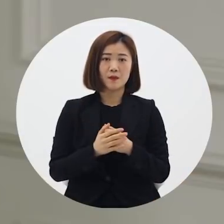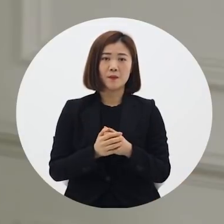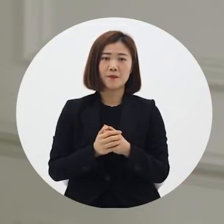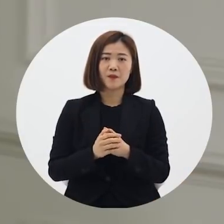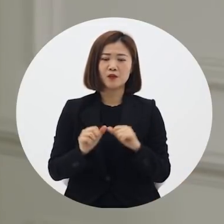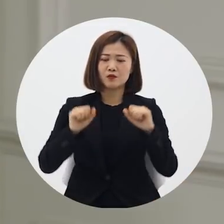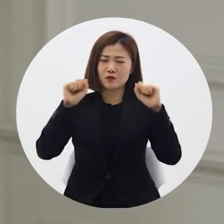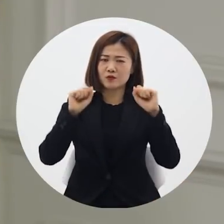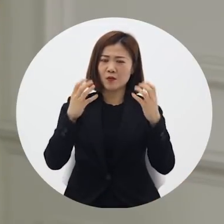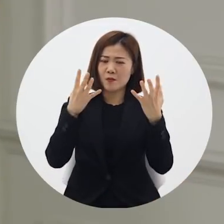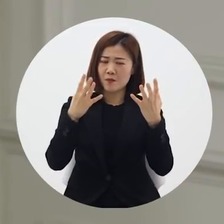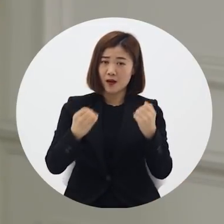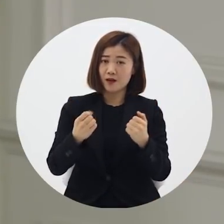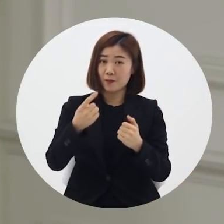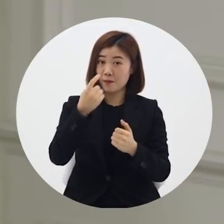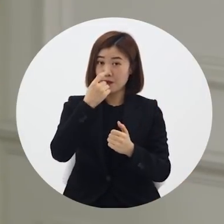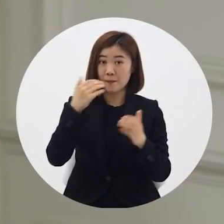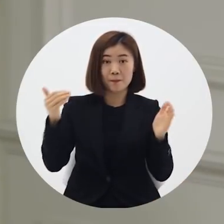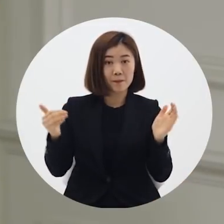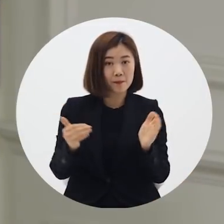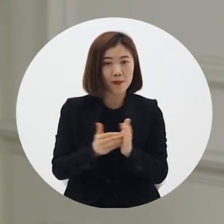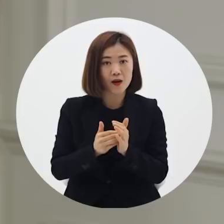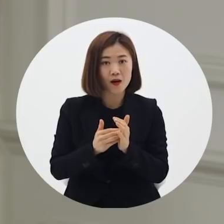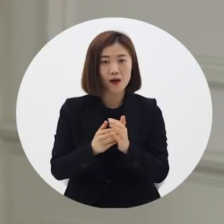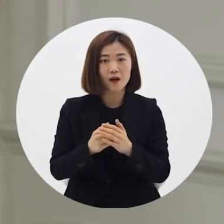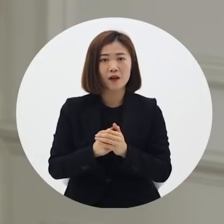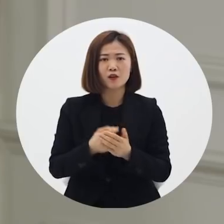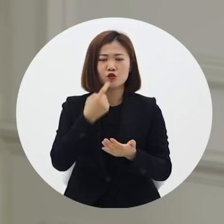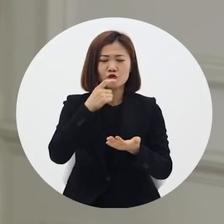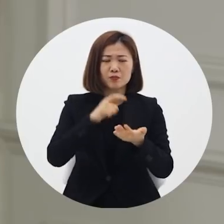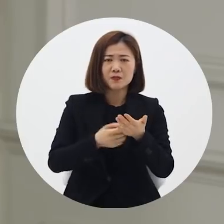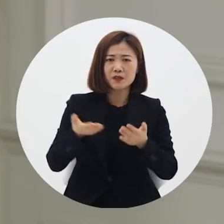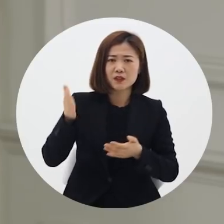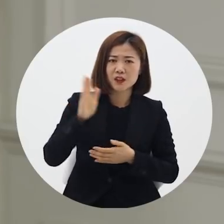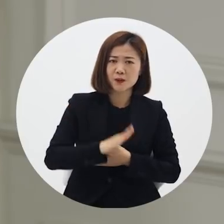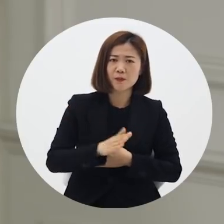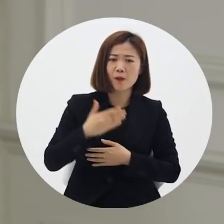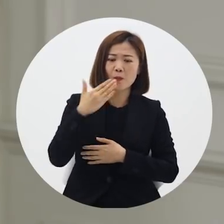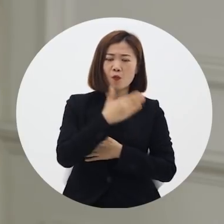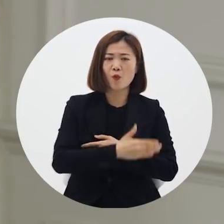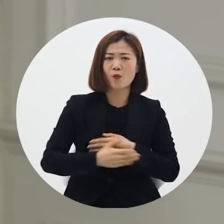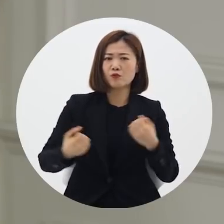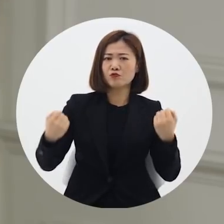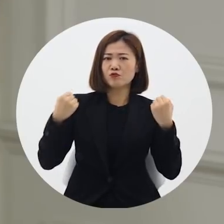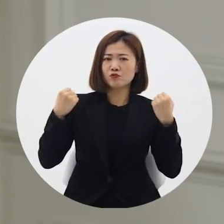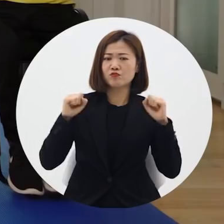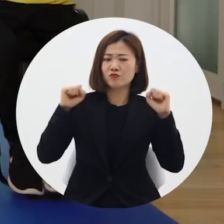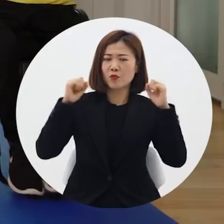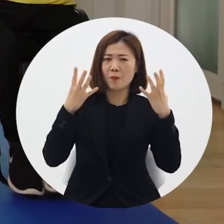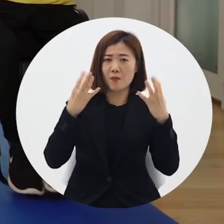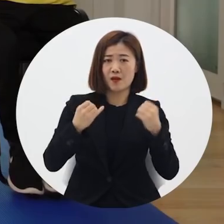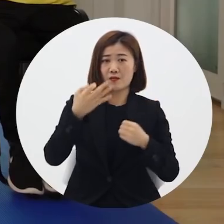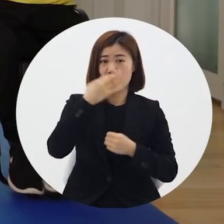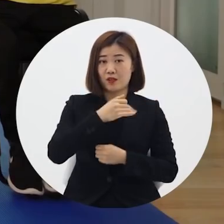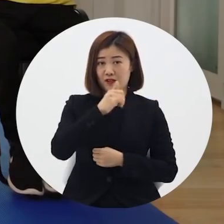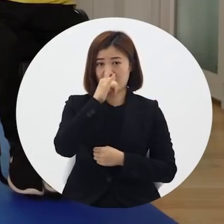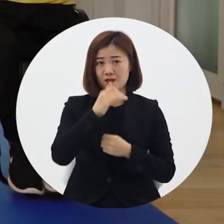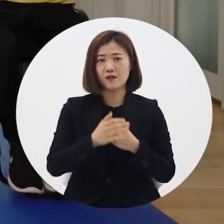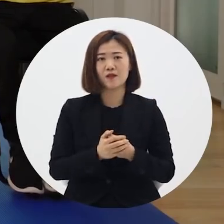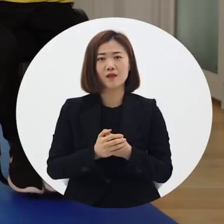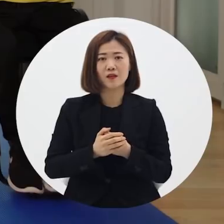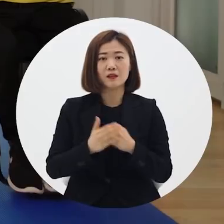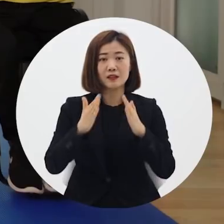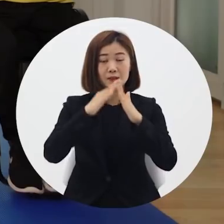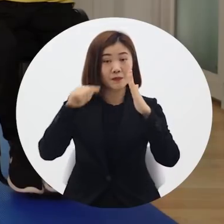많은 스트레칭 동작을 빼보았는데요. 이 쉬운 동작이면서도 칼로리가 많이 소모된 것 같습니다. 예.